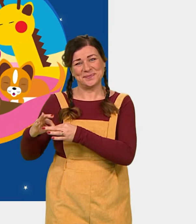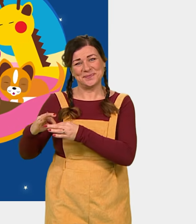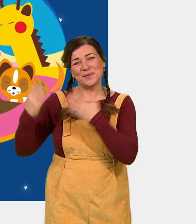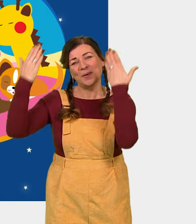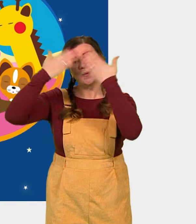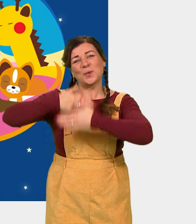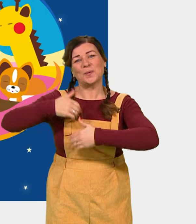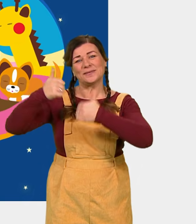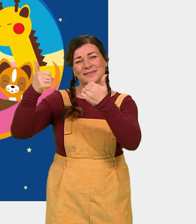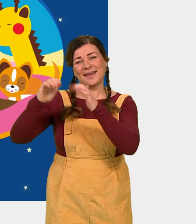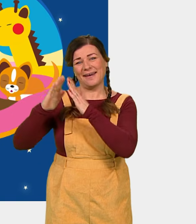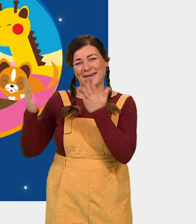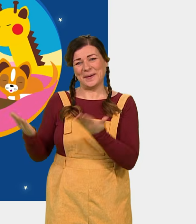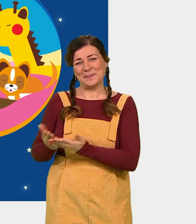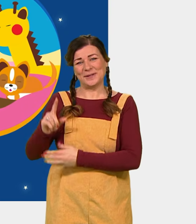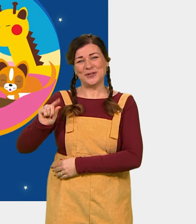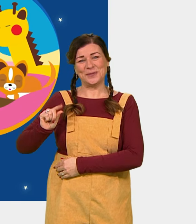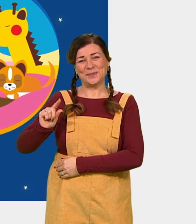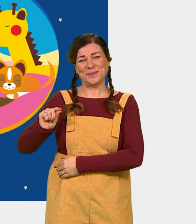da o fyd